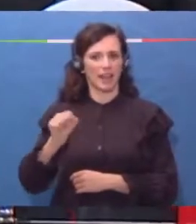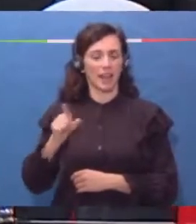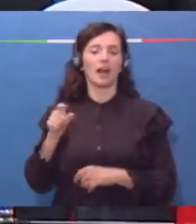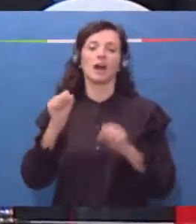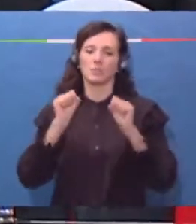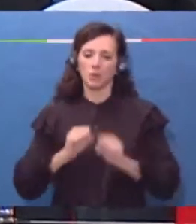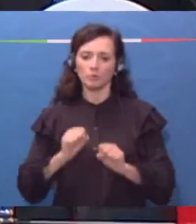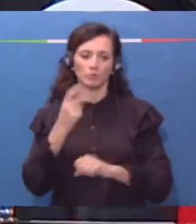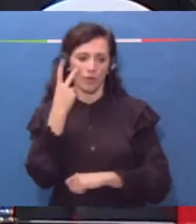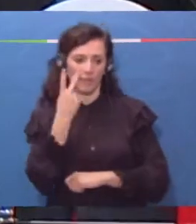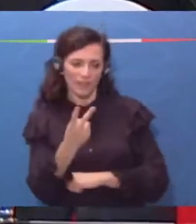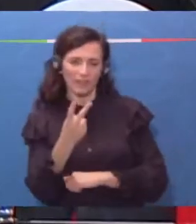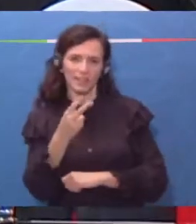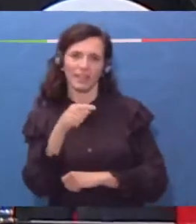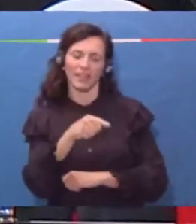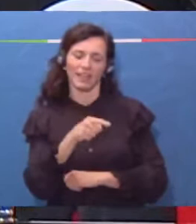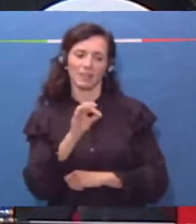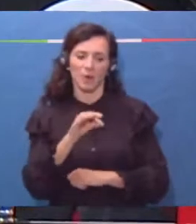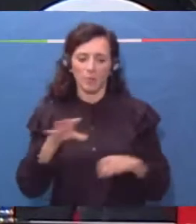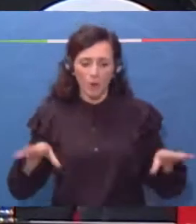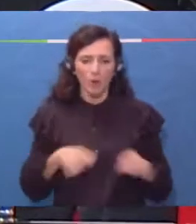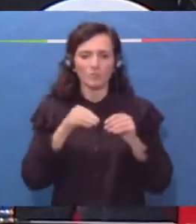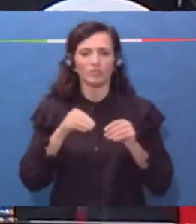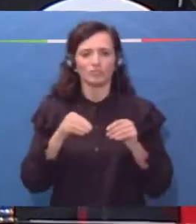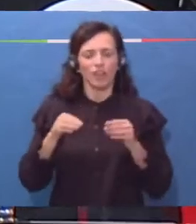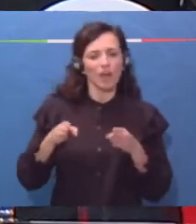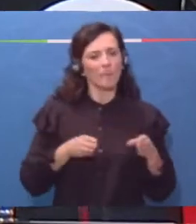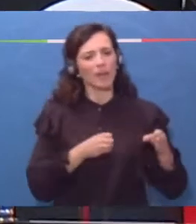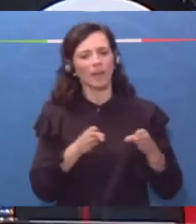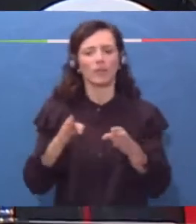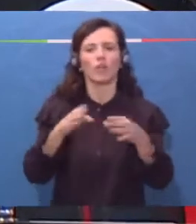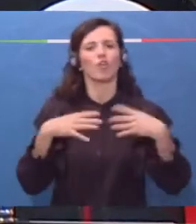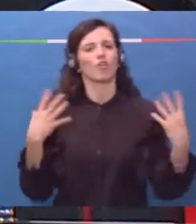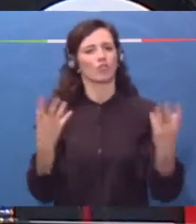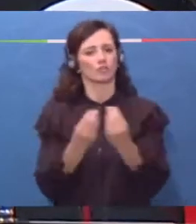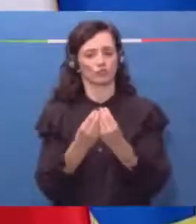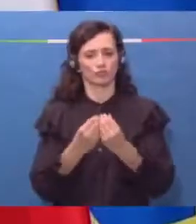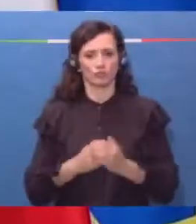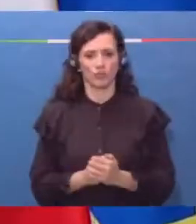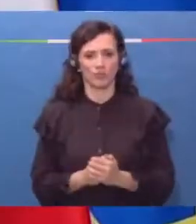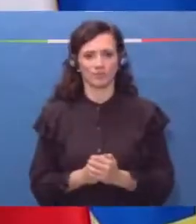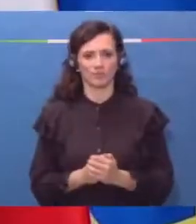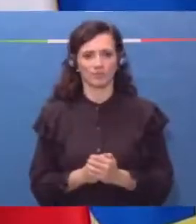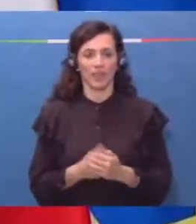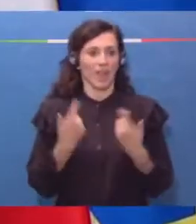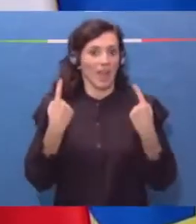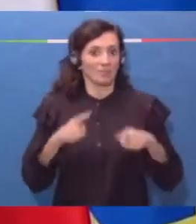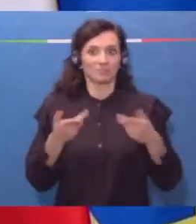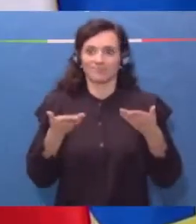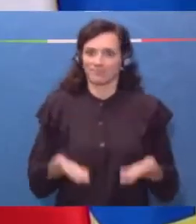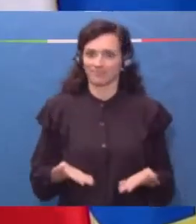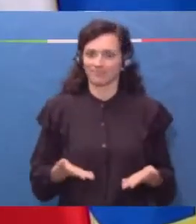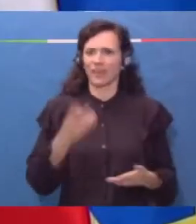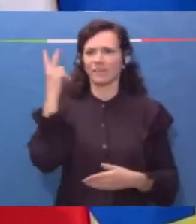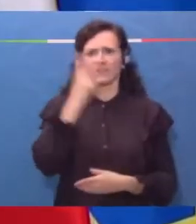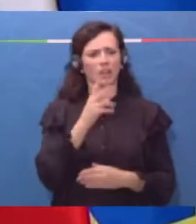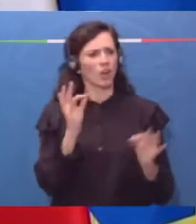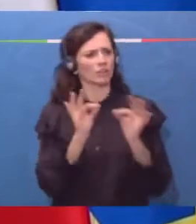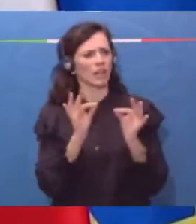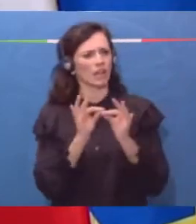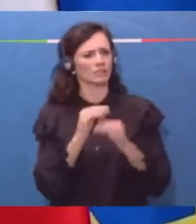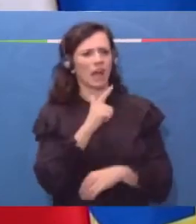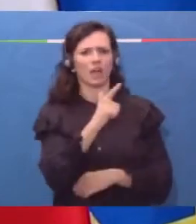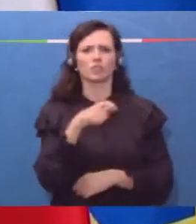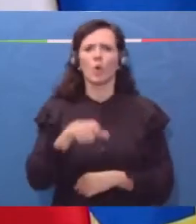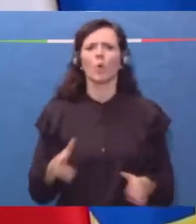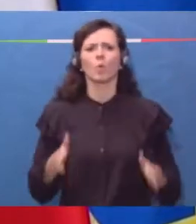tutto questo cammino. Ed eccoci, era quasi un'anomalia non avere questo trattato del